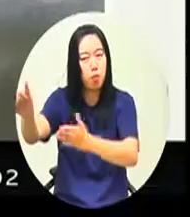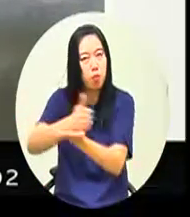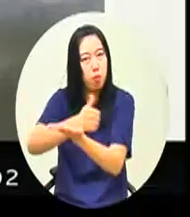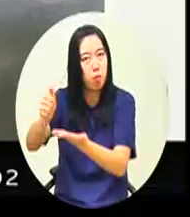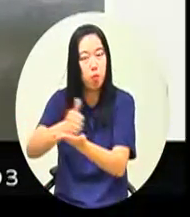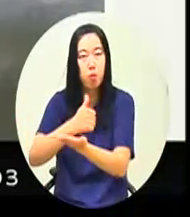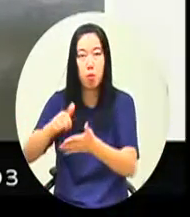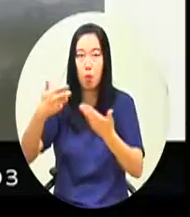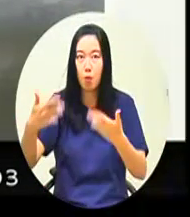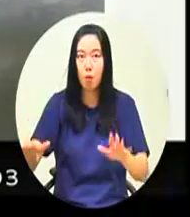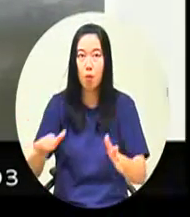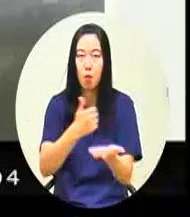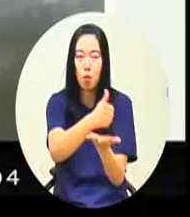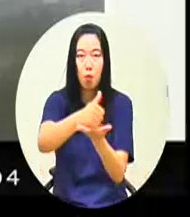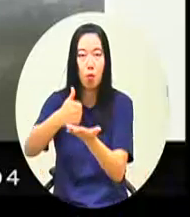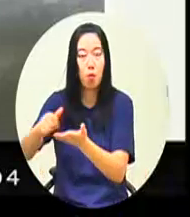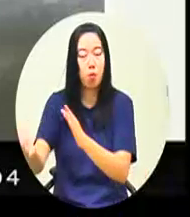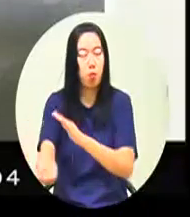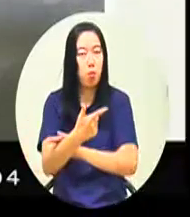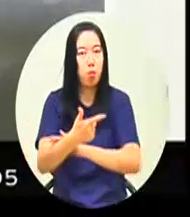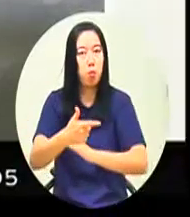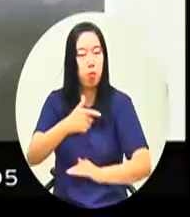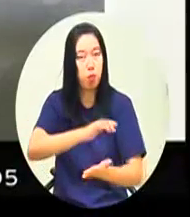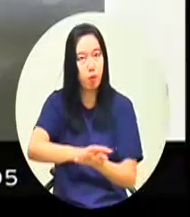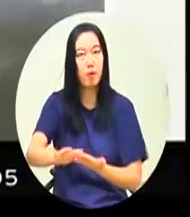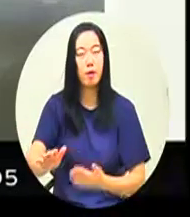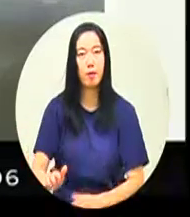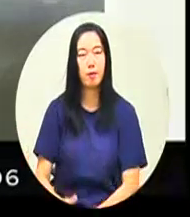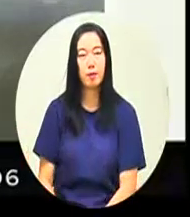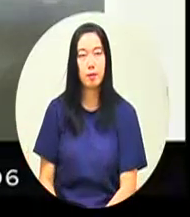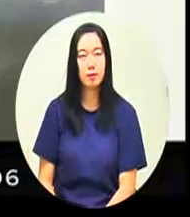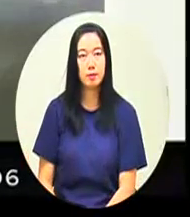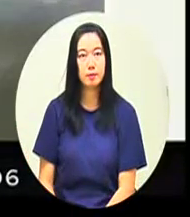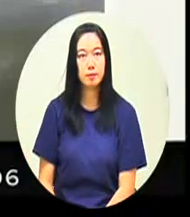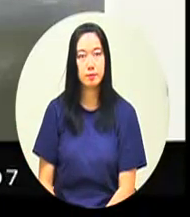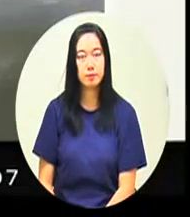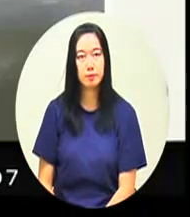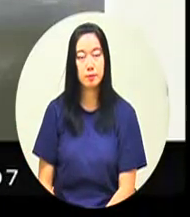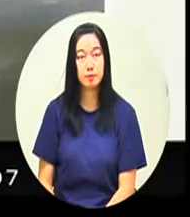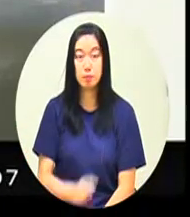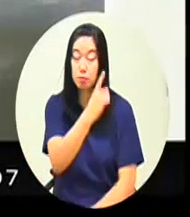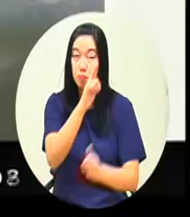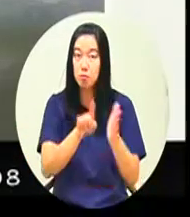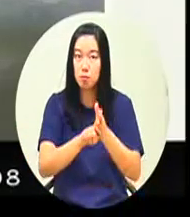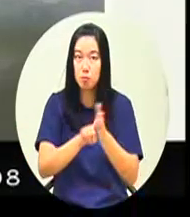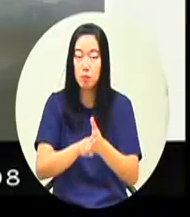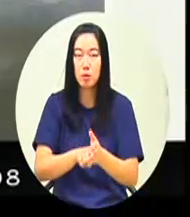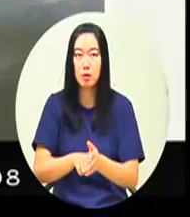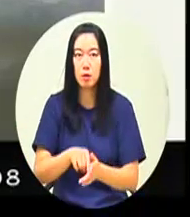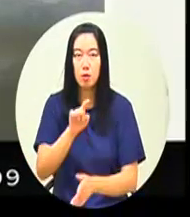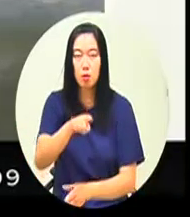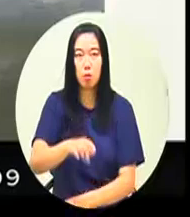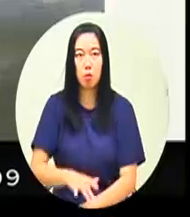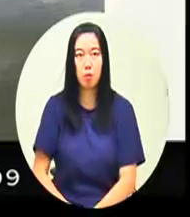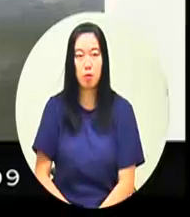很快就疏浚了、当地这样子。所以呢当时到天后宫那一段再